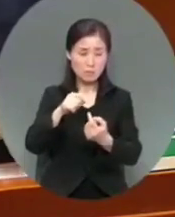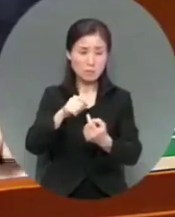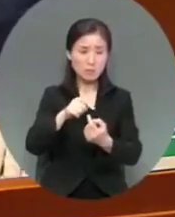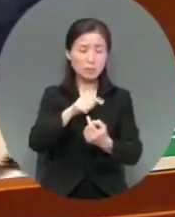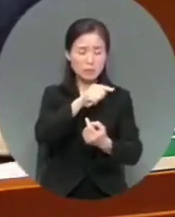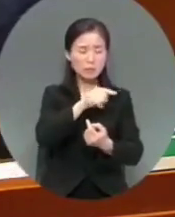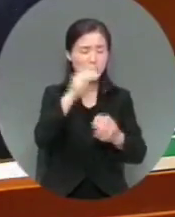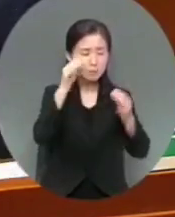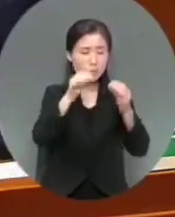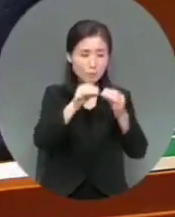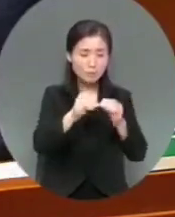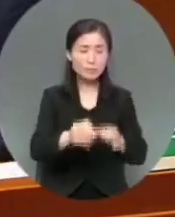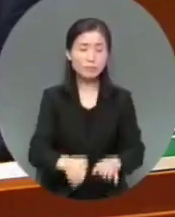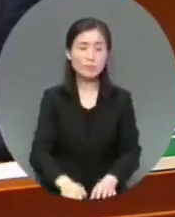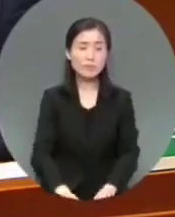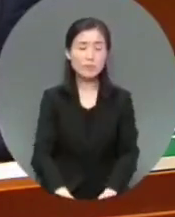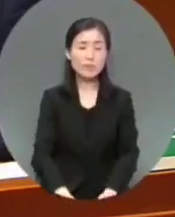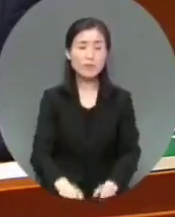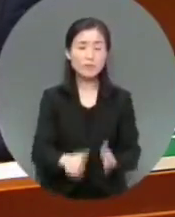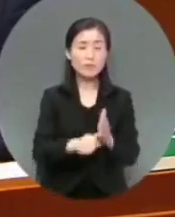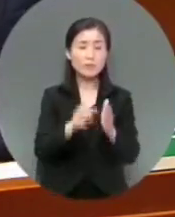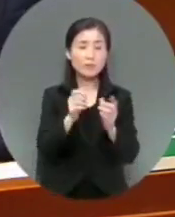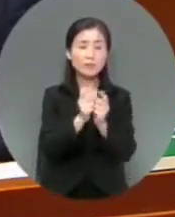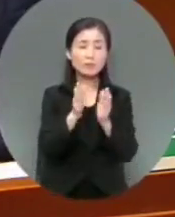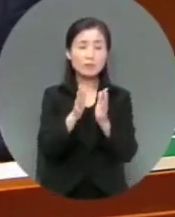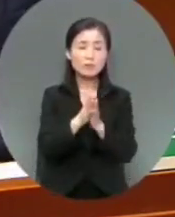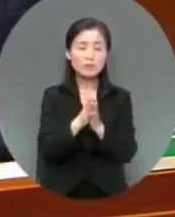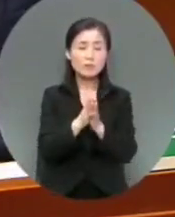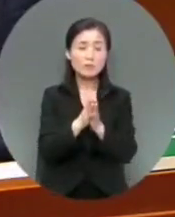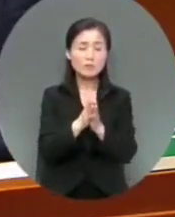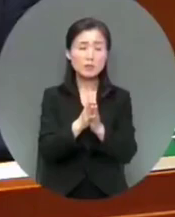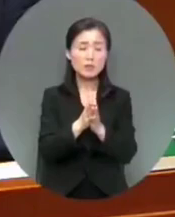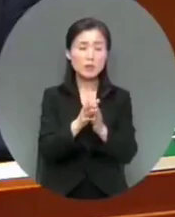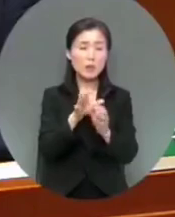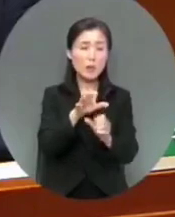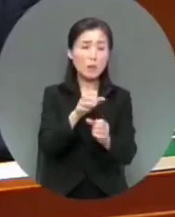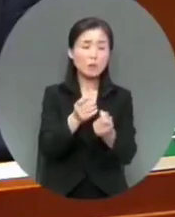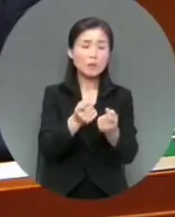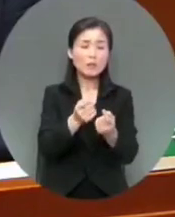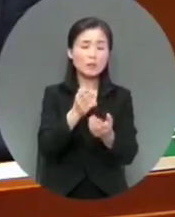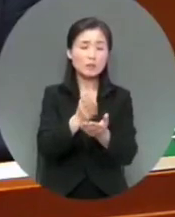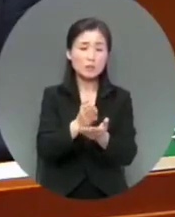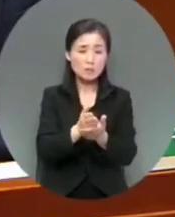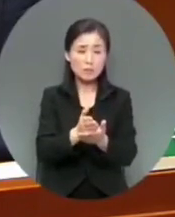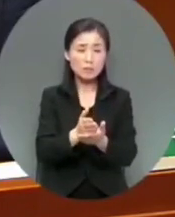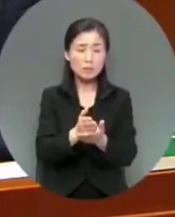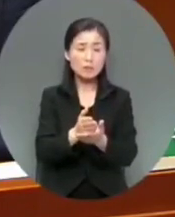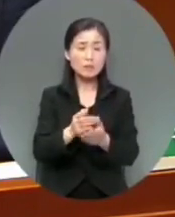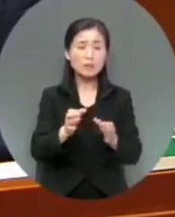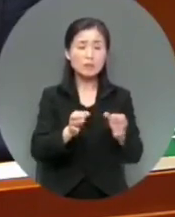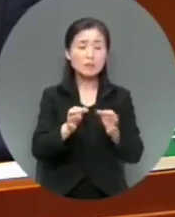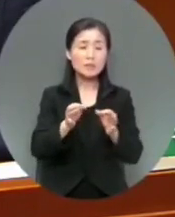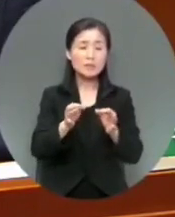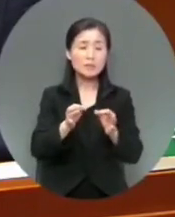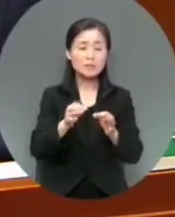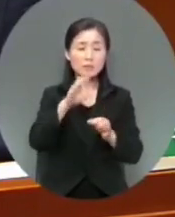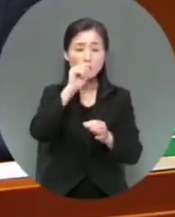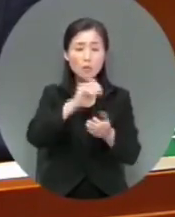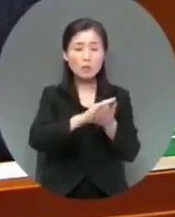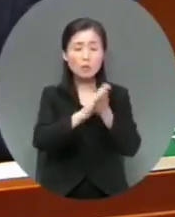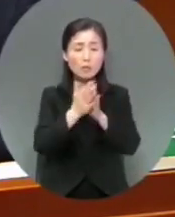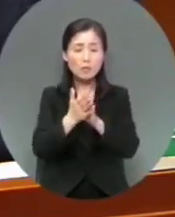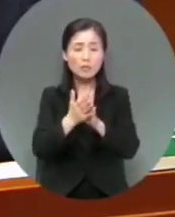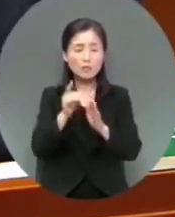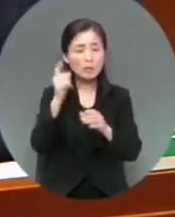예, 그래서요. 물가에 대해서 직접적인 통제보다는 시장을 어떻게 긍정적으로 바꾸고 하는 고민도 좀 해보시면 좋겠다.